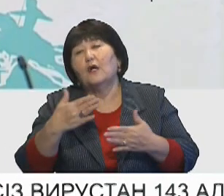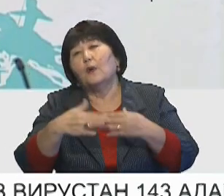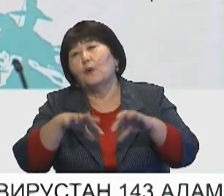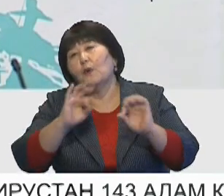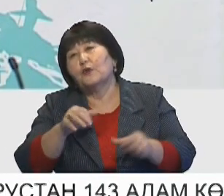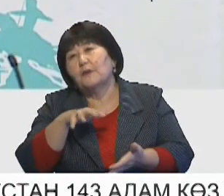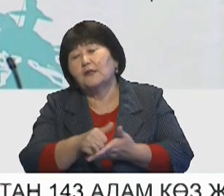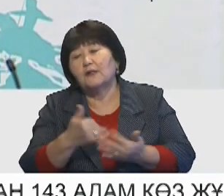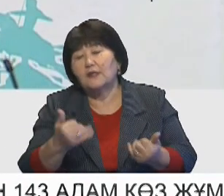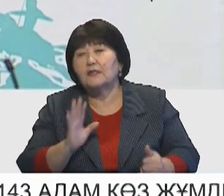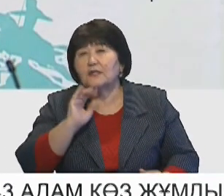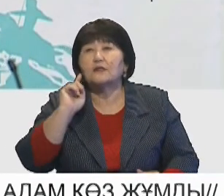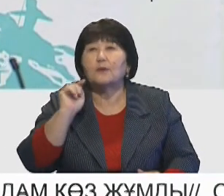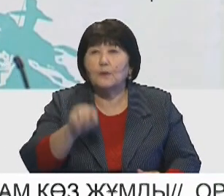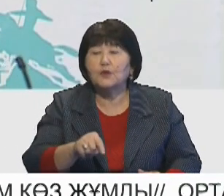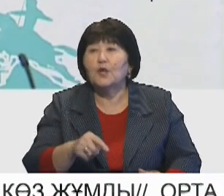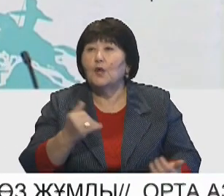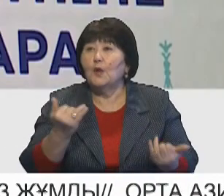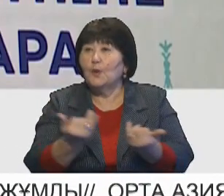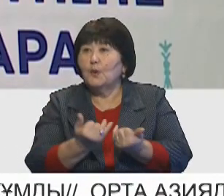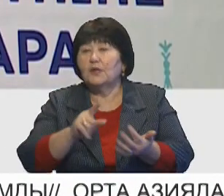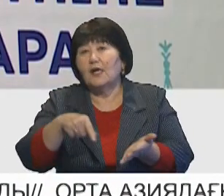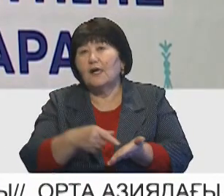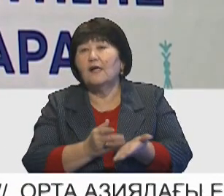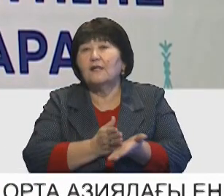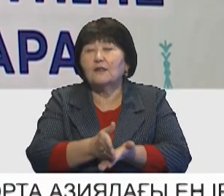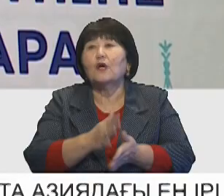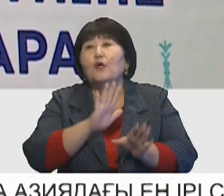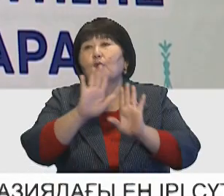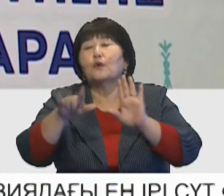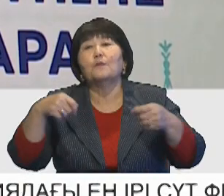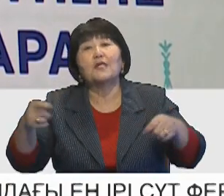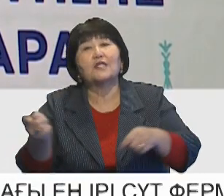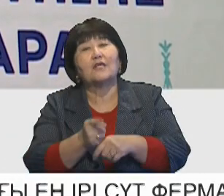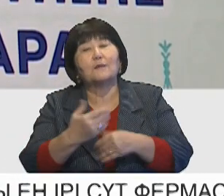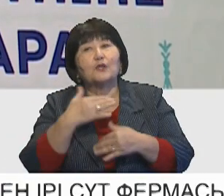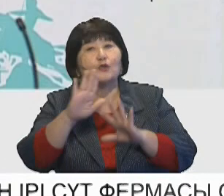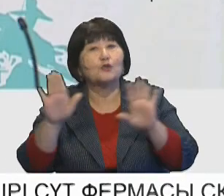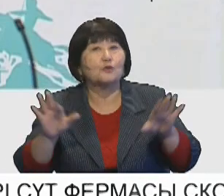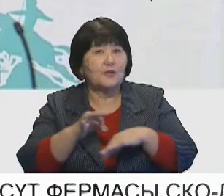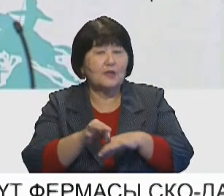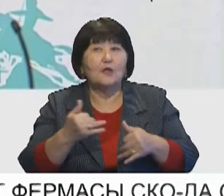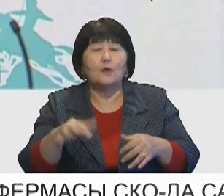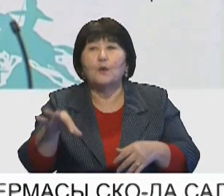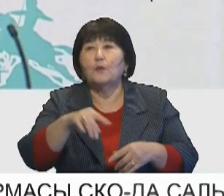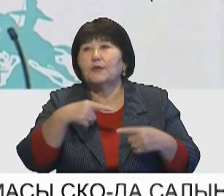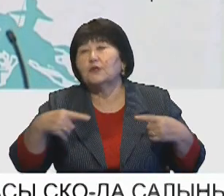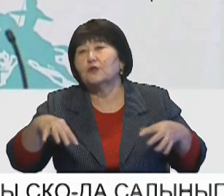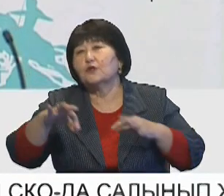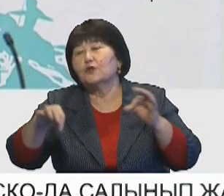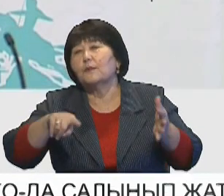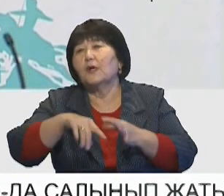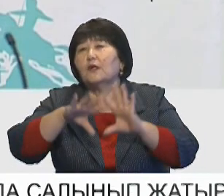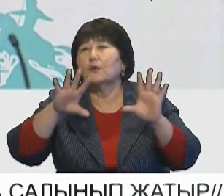Сол кісілер қазіргі таңда осы қонақтарға, қала тұрғындарына осы жерде көрме жәрмеңкесін ұйымдастыруда. Облыста да көптеген жобалар бар, қала